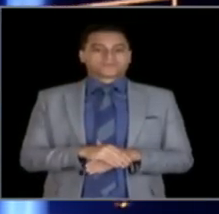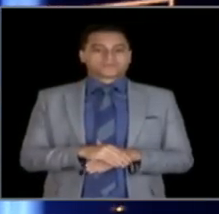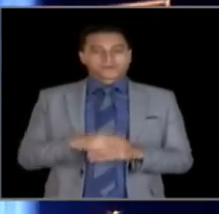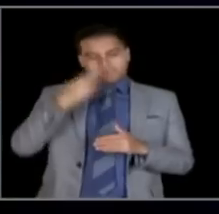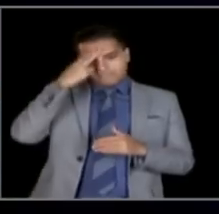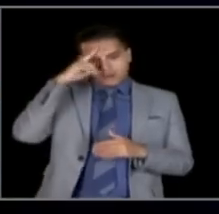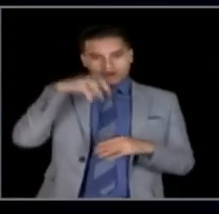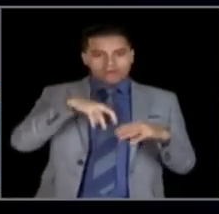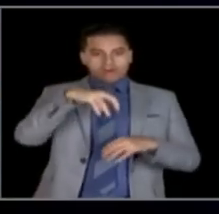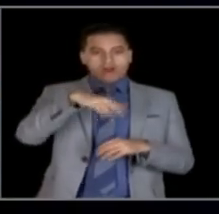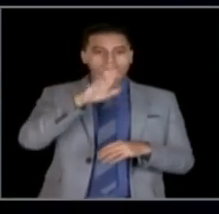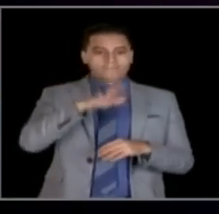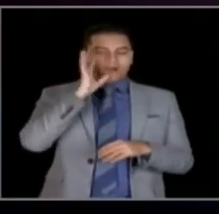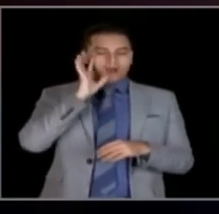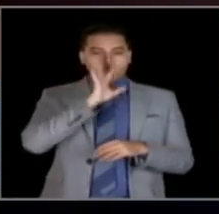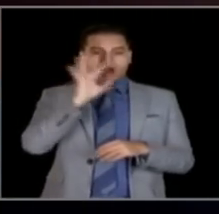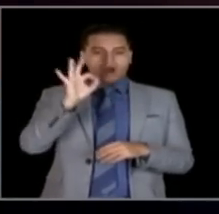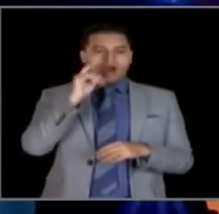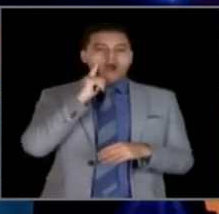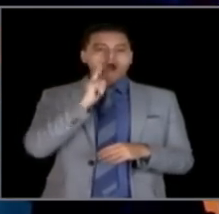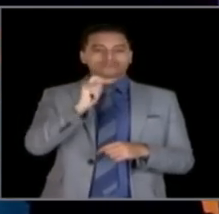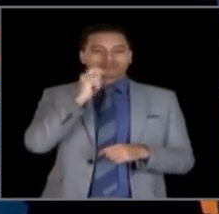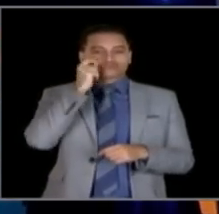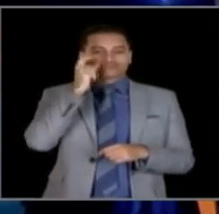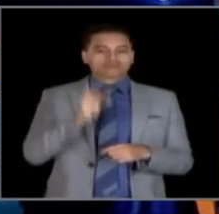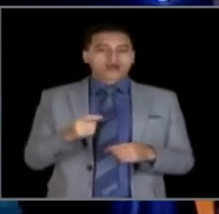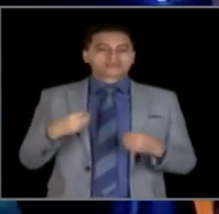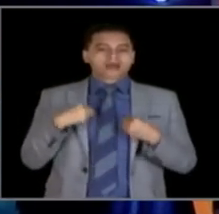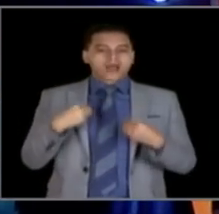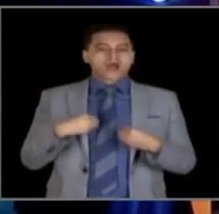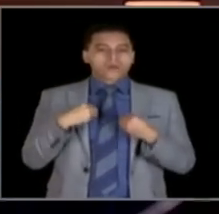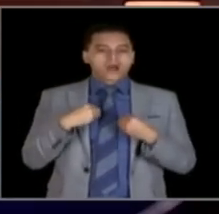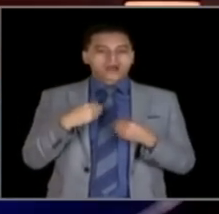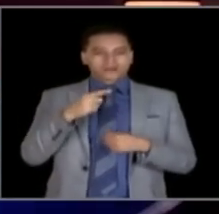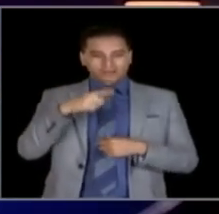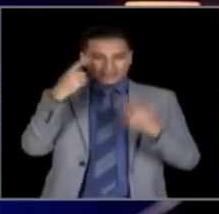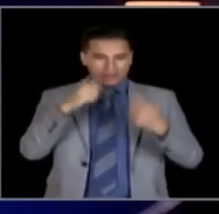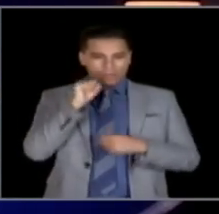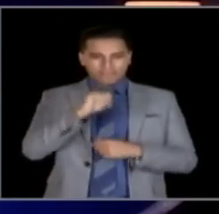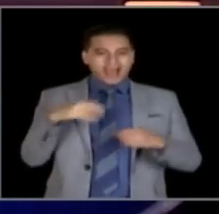ما هي القارة التي تعد الموطن الأصلي لحيوان الكواكا؟